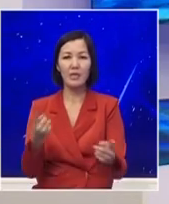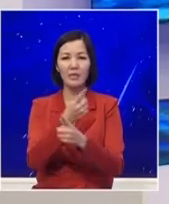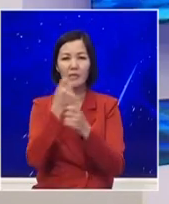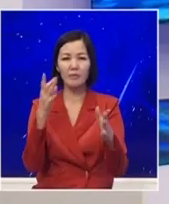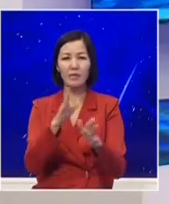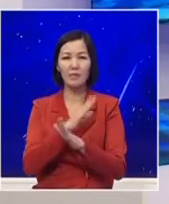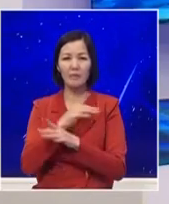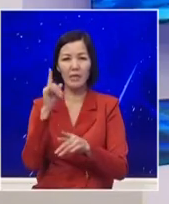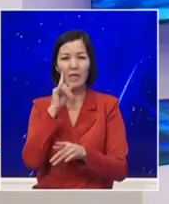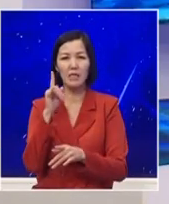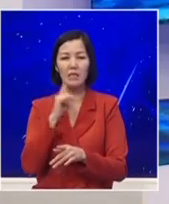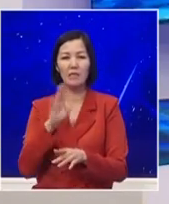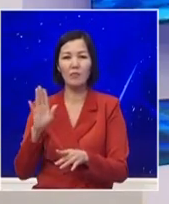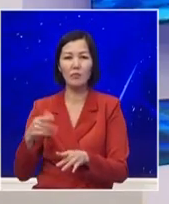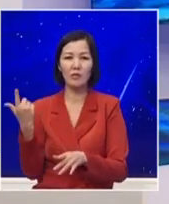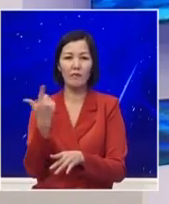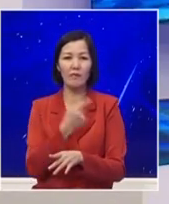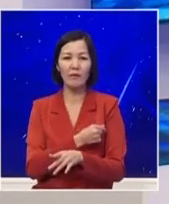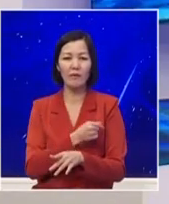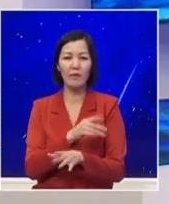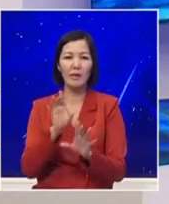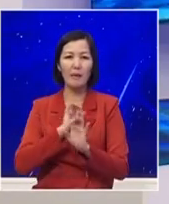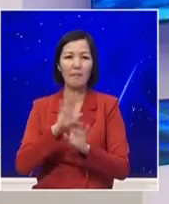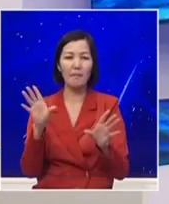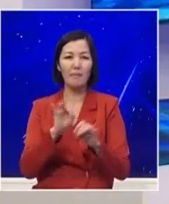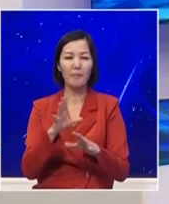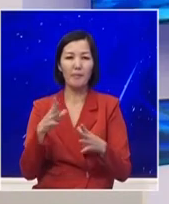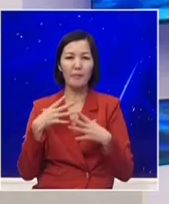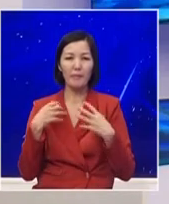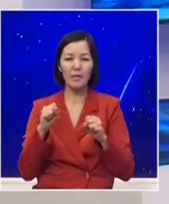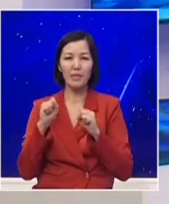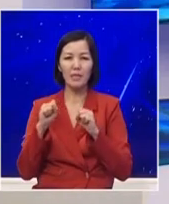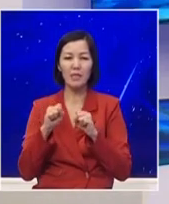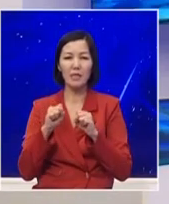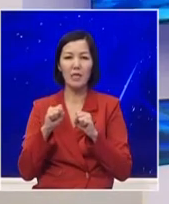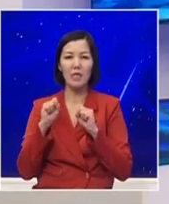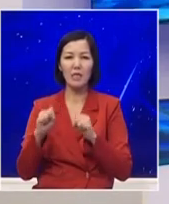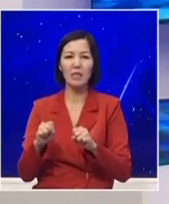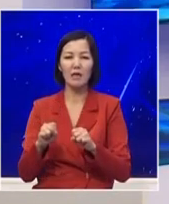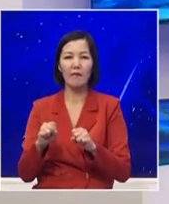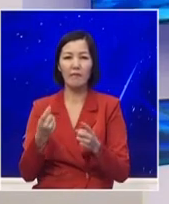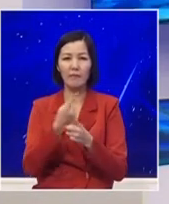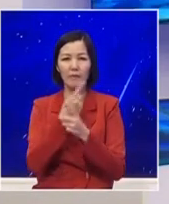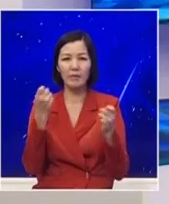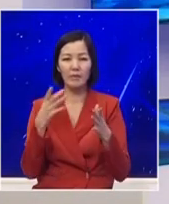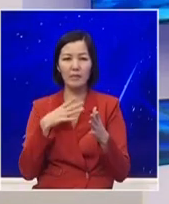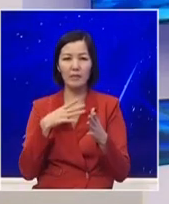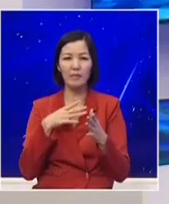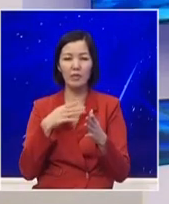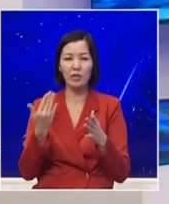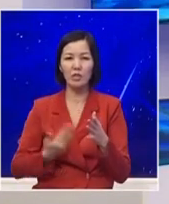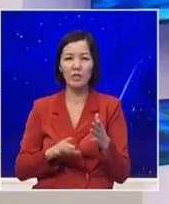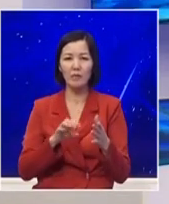Сообщение о смерти казахстанца после вакцинации прокомментировал Минздрав. В рассылке, появившейся в социальных сетях, сообщается о